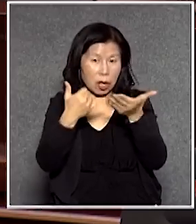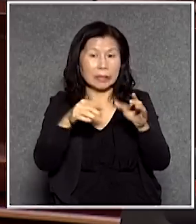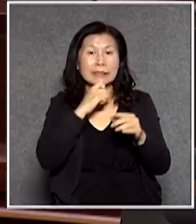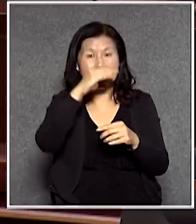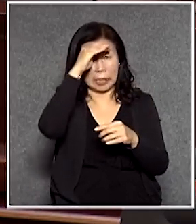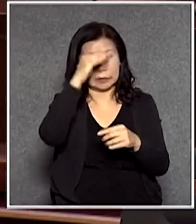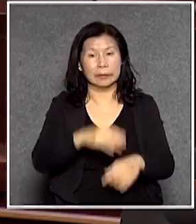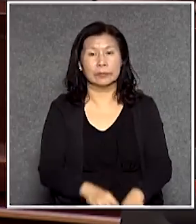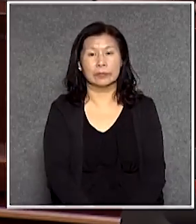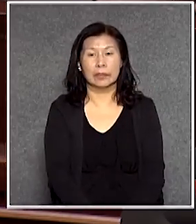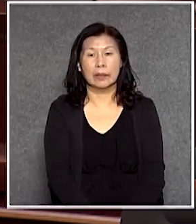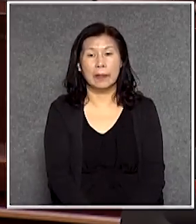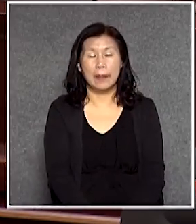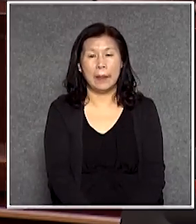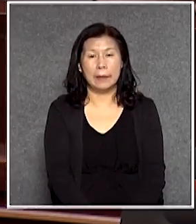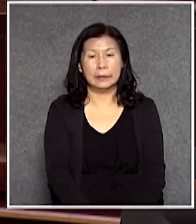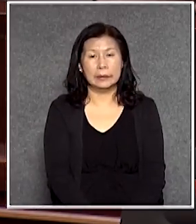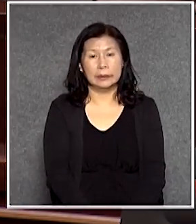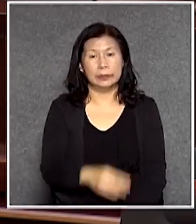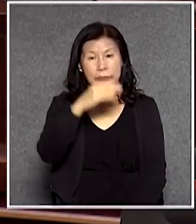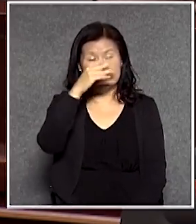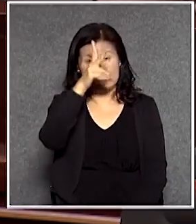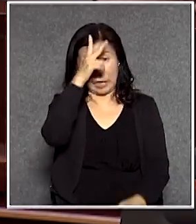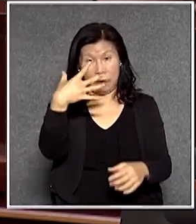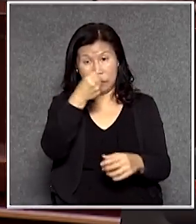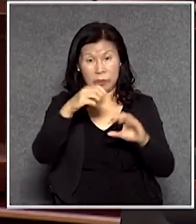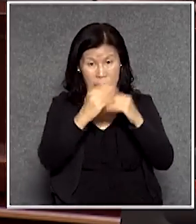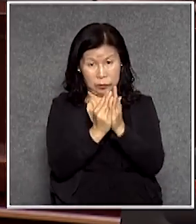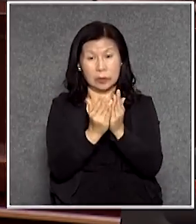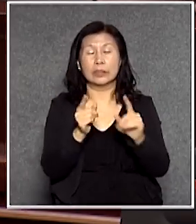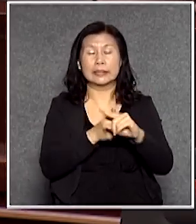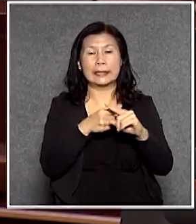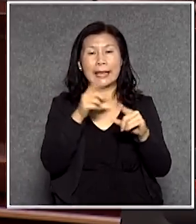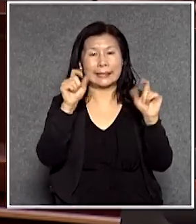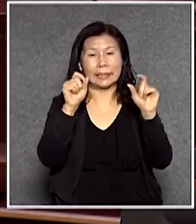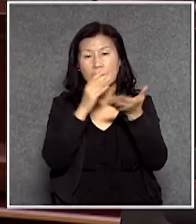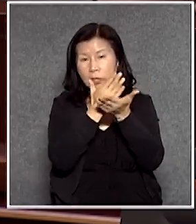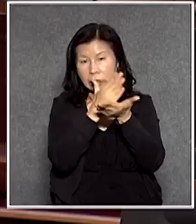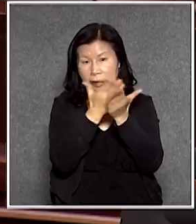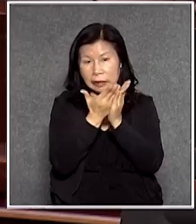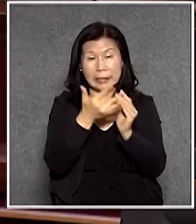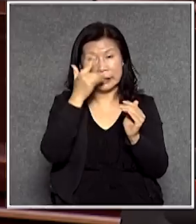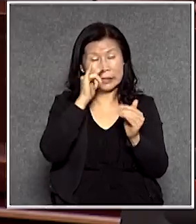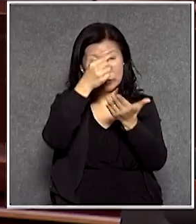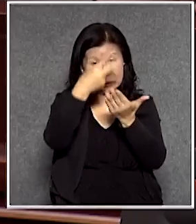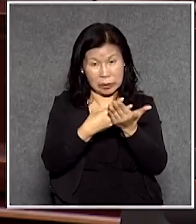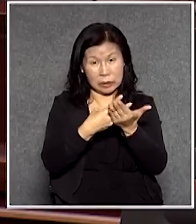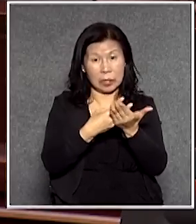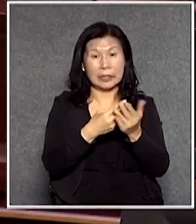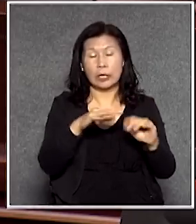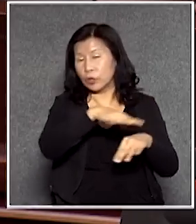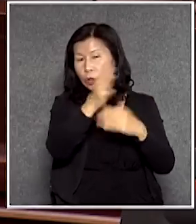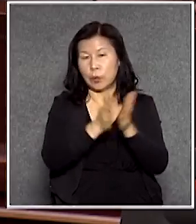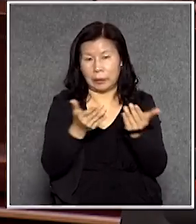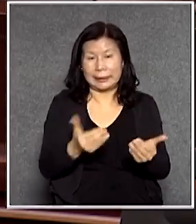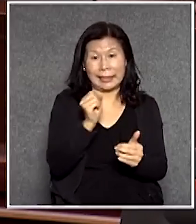察。當然局長剛才都提出很多的原因去解釋為何新政策不可以讓大量的現職